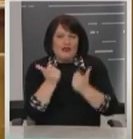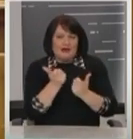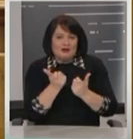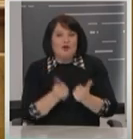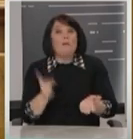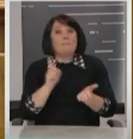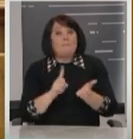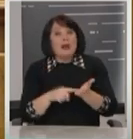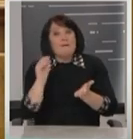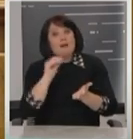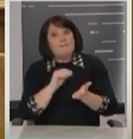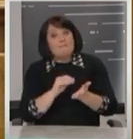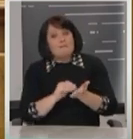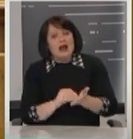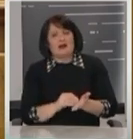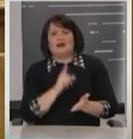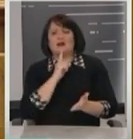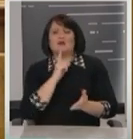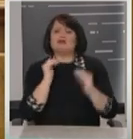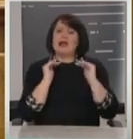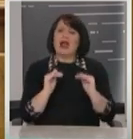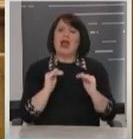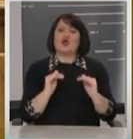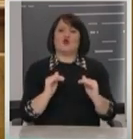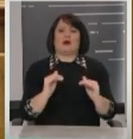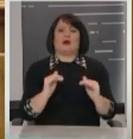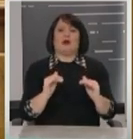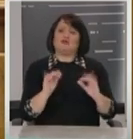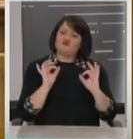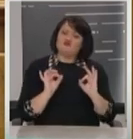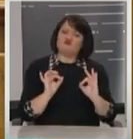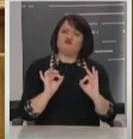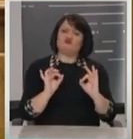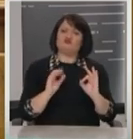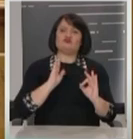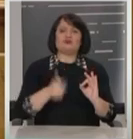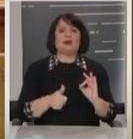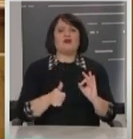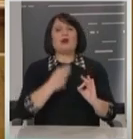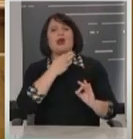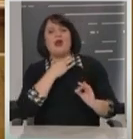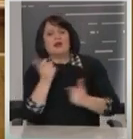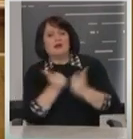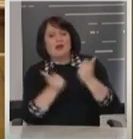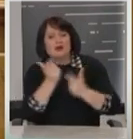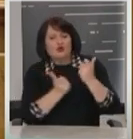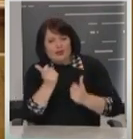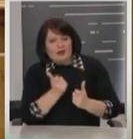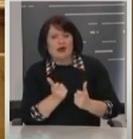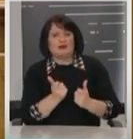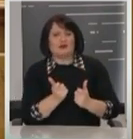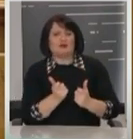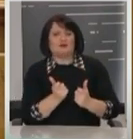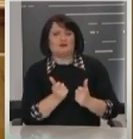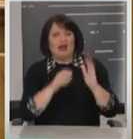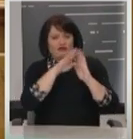επιστρέψει σε αποδεκτά επίπεδα, ώστε να μπορεί η χώρα να αναχρηματοδοτεί τις ανάγκες της δίχως το περιοριστικό πλαίσιο